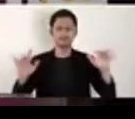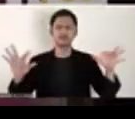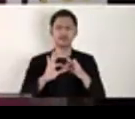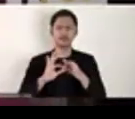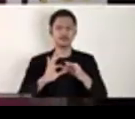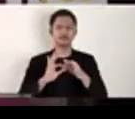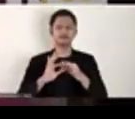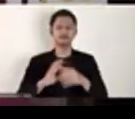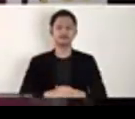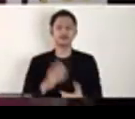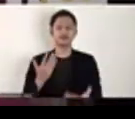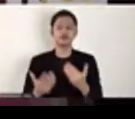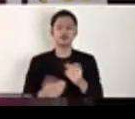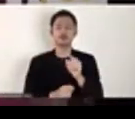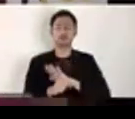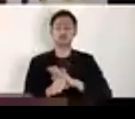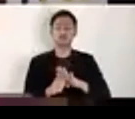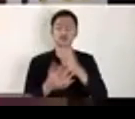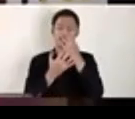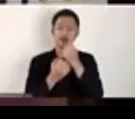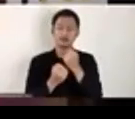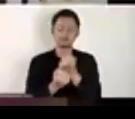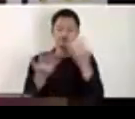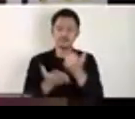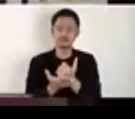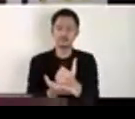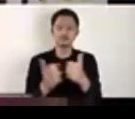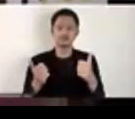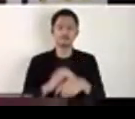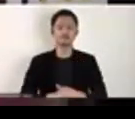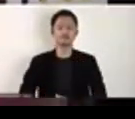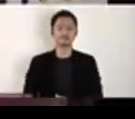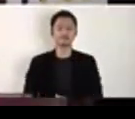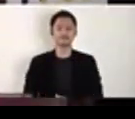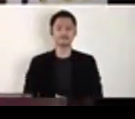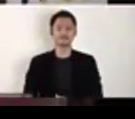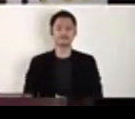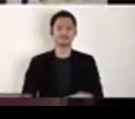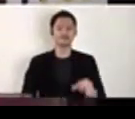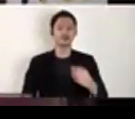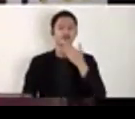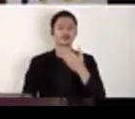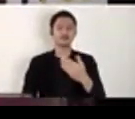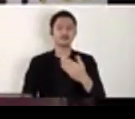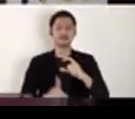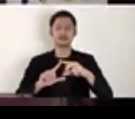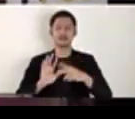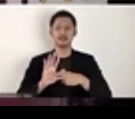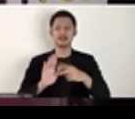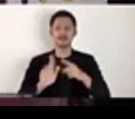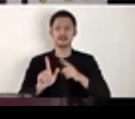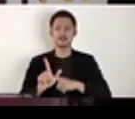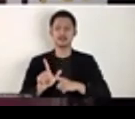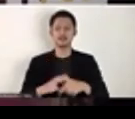mungkin itu masih Irfan Semoga bisa membantu Oke makasih Madani sebelumnya ada pertanyaan